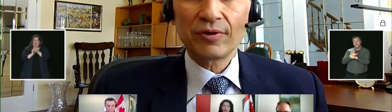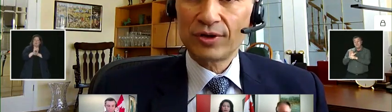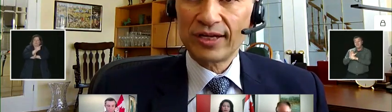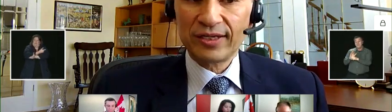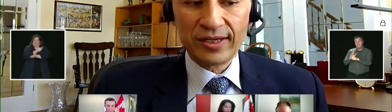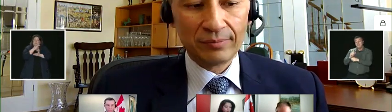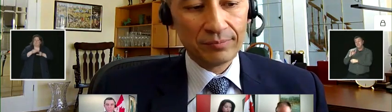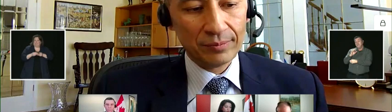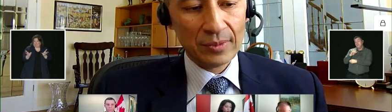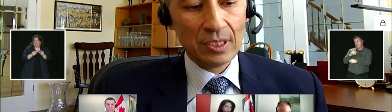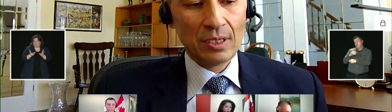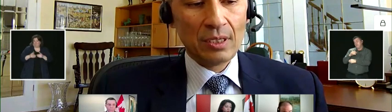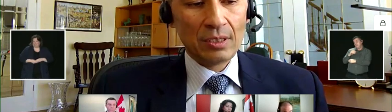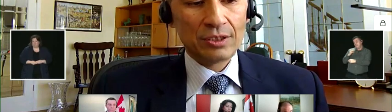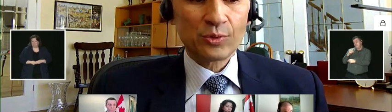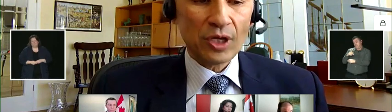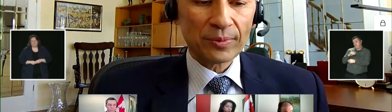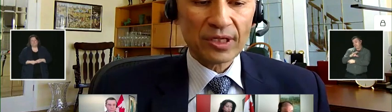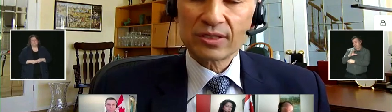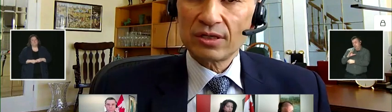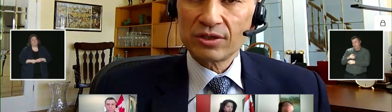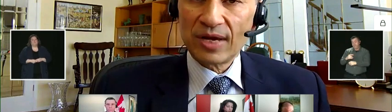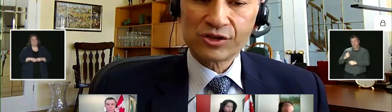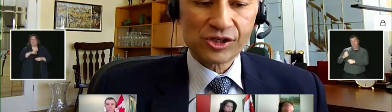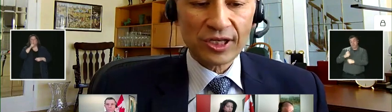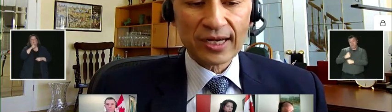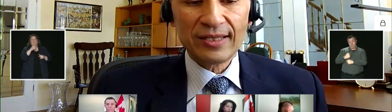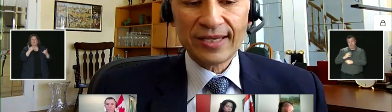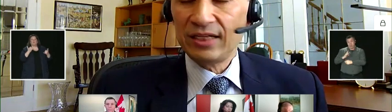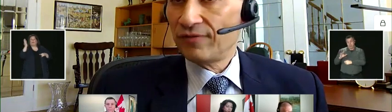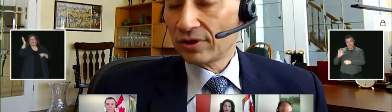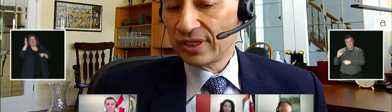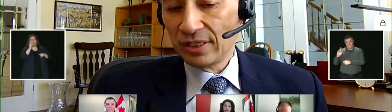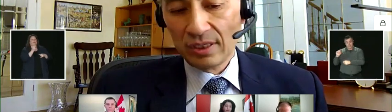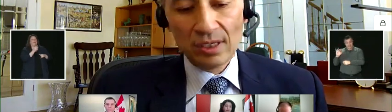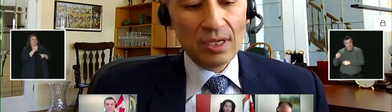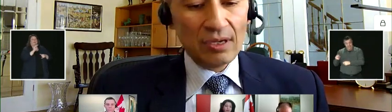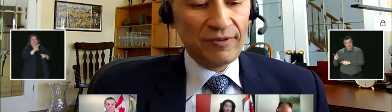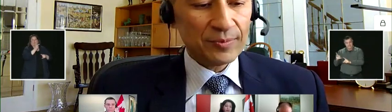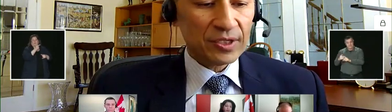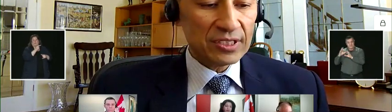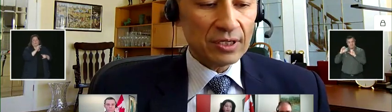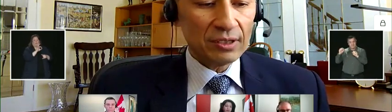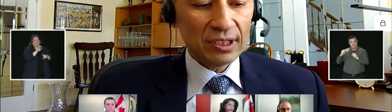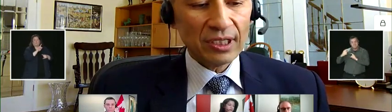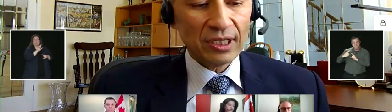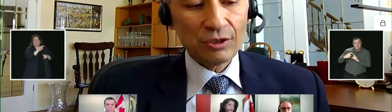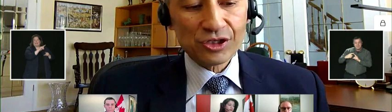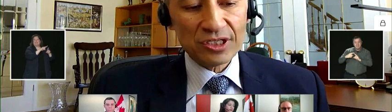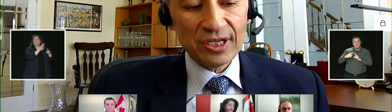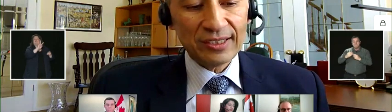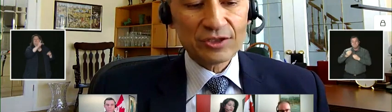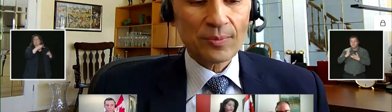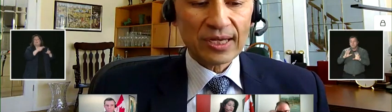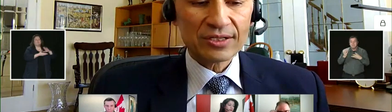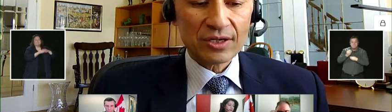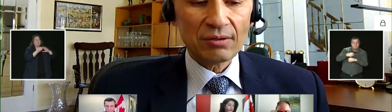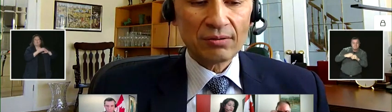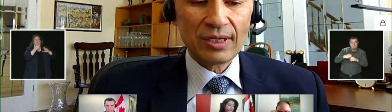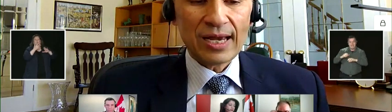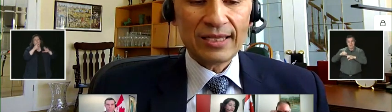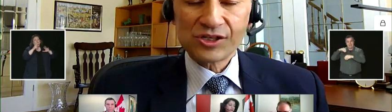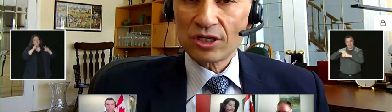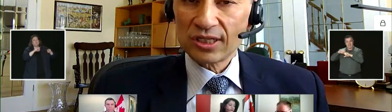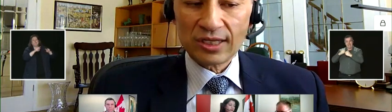COVID-19 au Canada. Je suis en présence de Major-General Dany Fortin, vice-président de la logistique et des